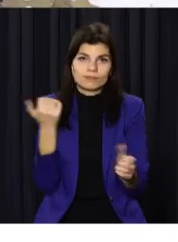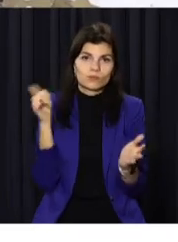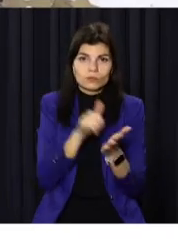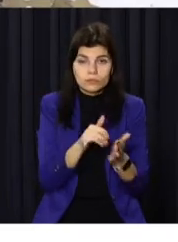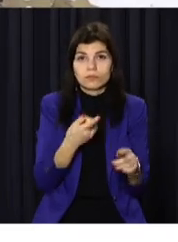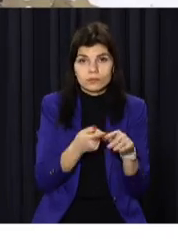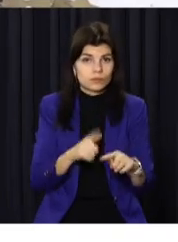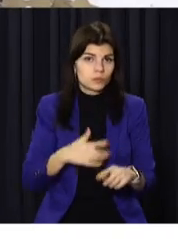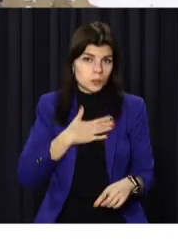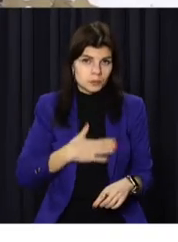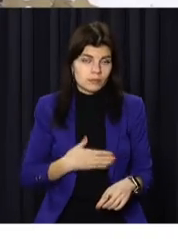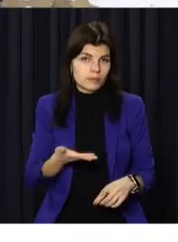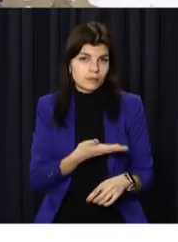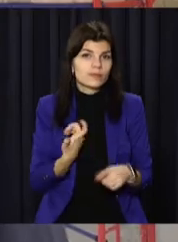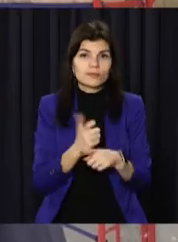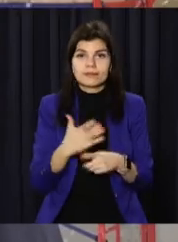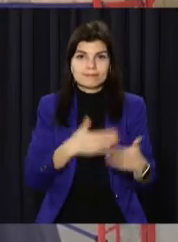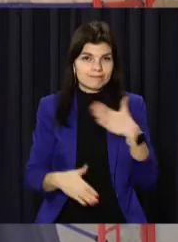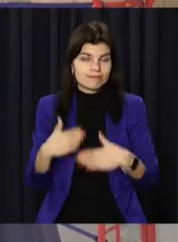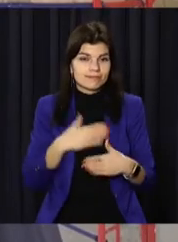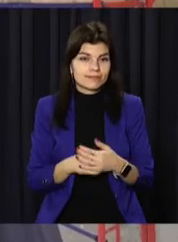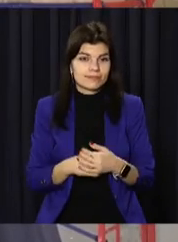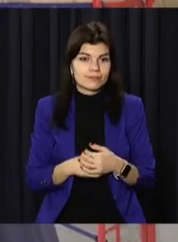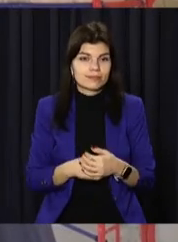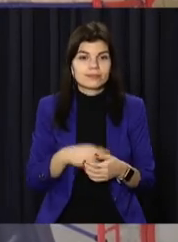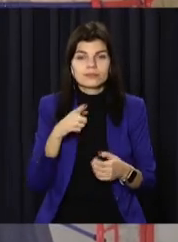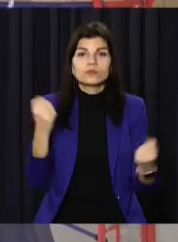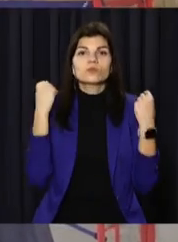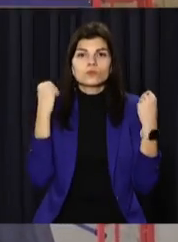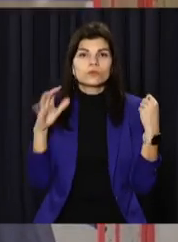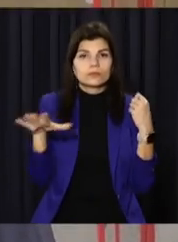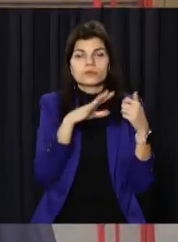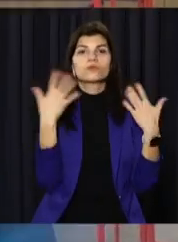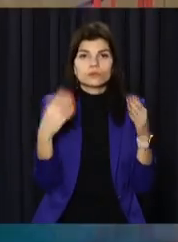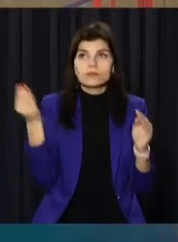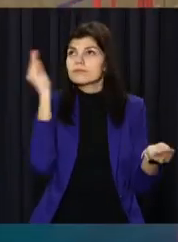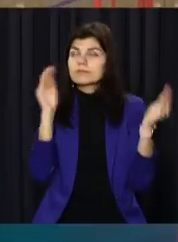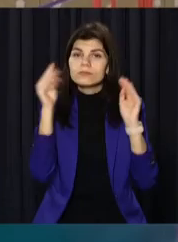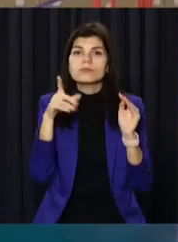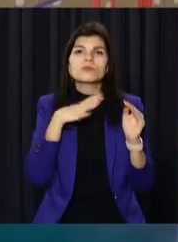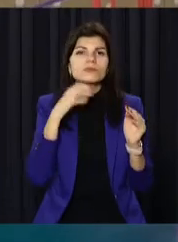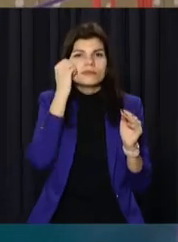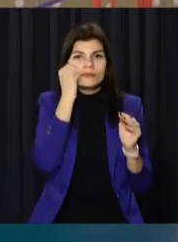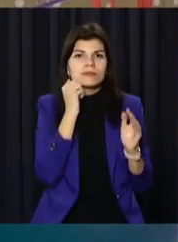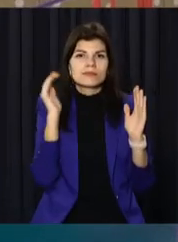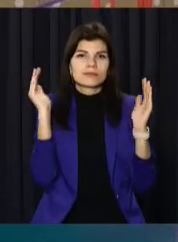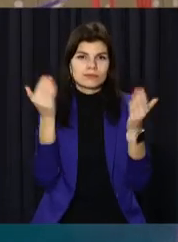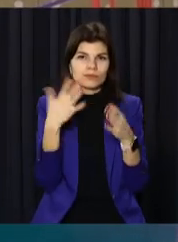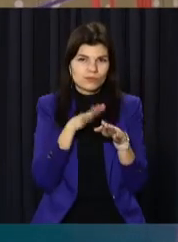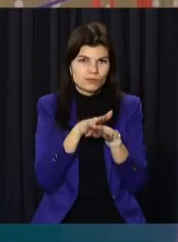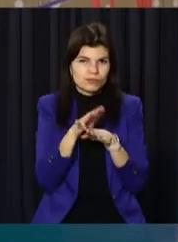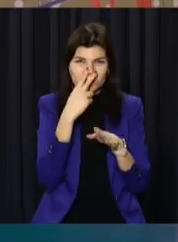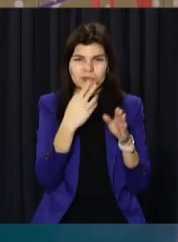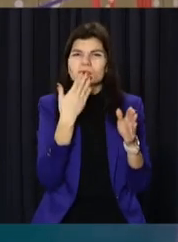це було дуже приємно нам, і ми дуже раді. А штукатурень спортзал уже повністю, там були збиті старі стіни повністю.